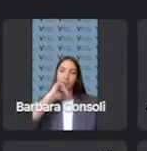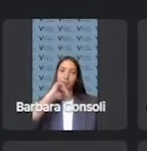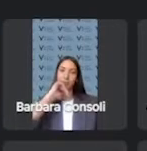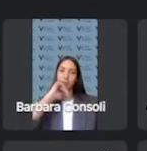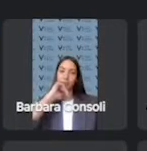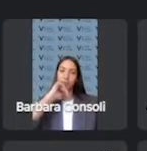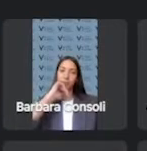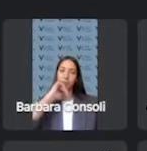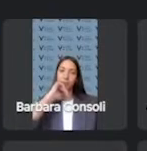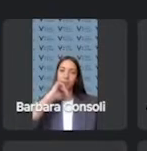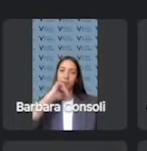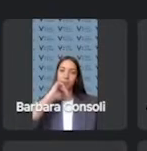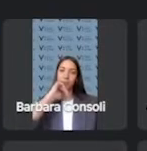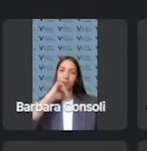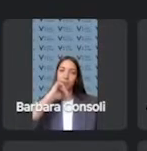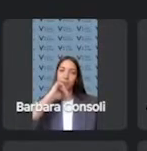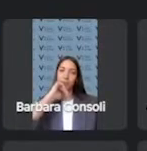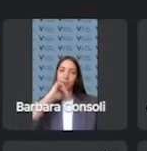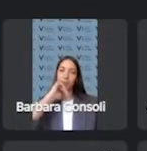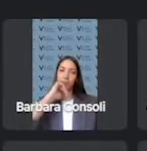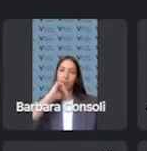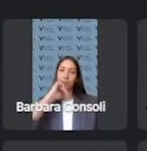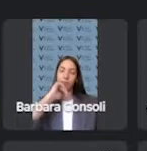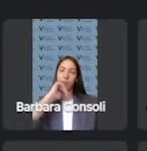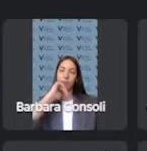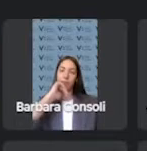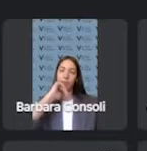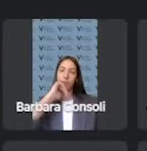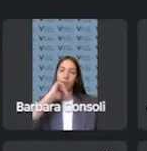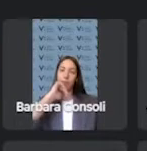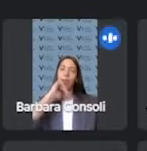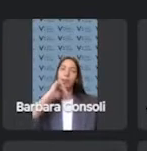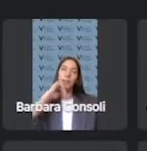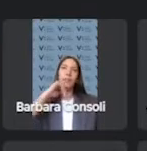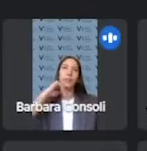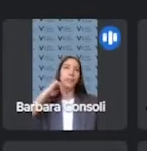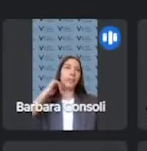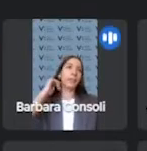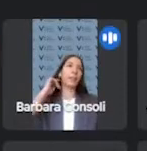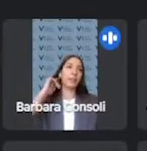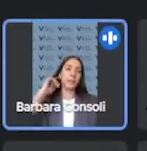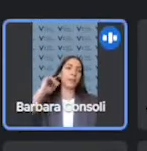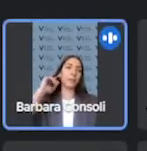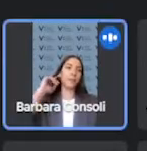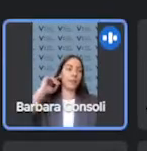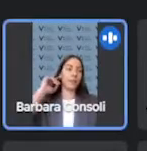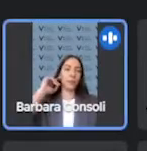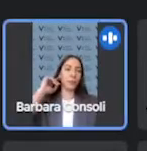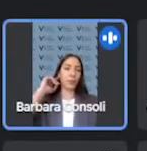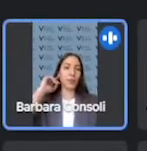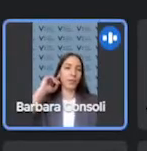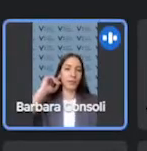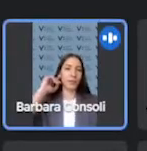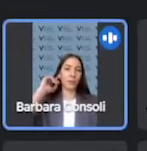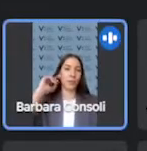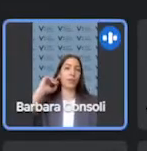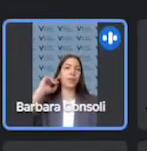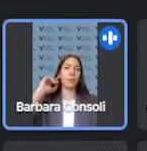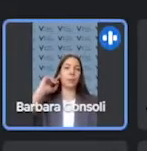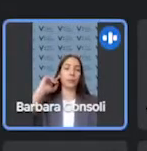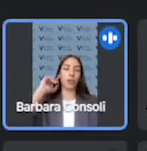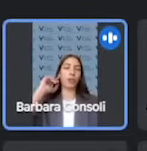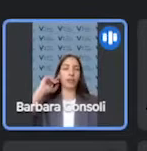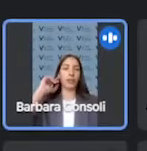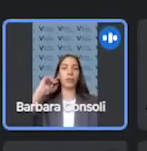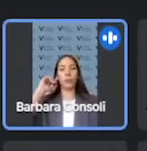di altri studenti, quindi che vi sono molti, molto più vicini di me. Sì, Barbara. sì, io mi sono iscritta a